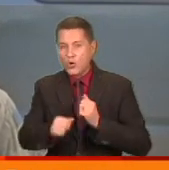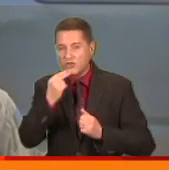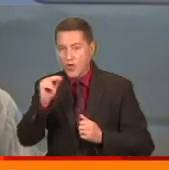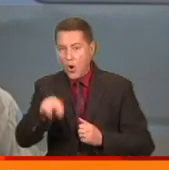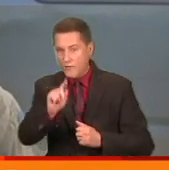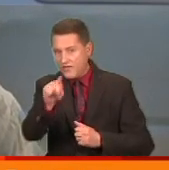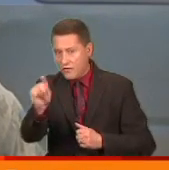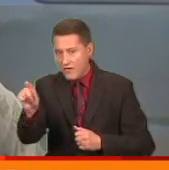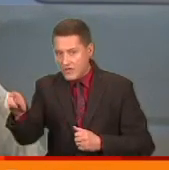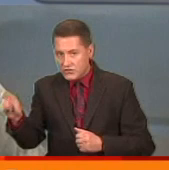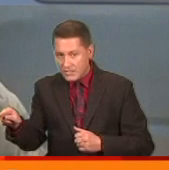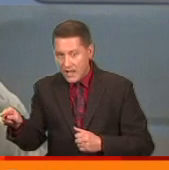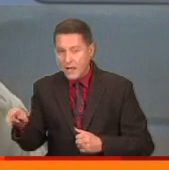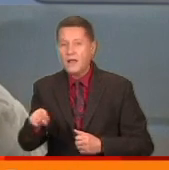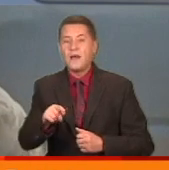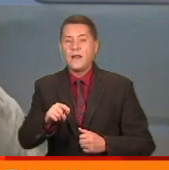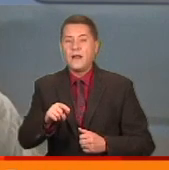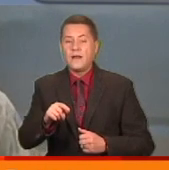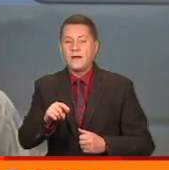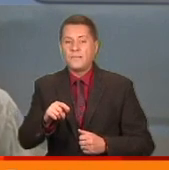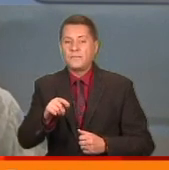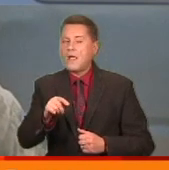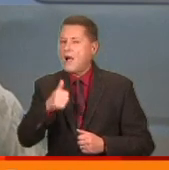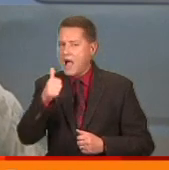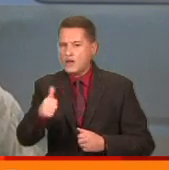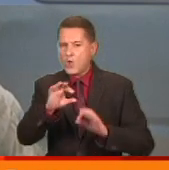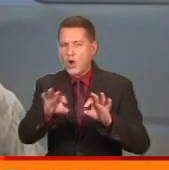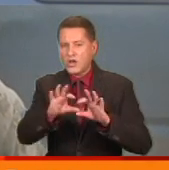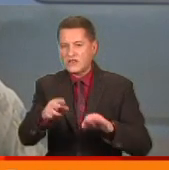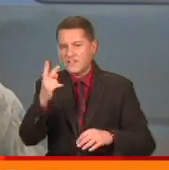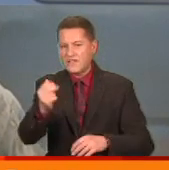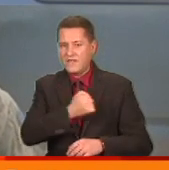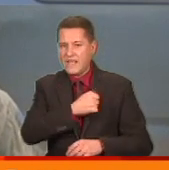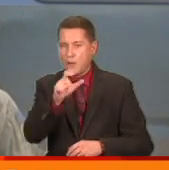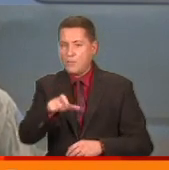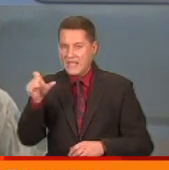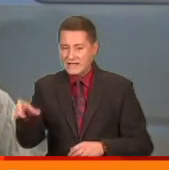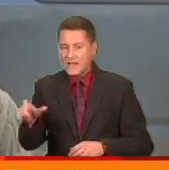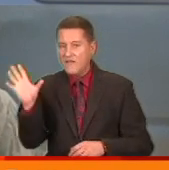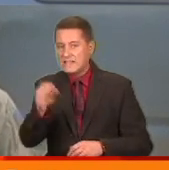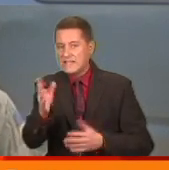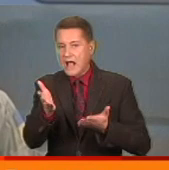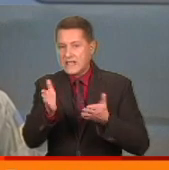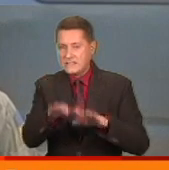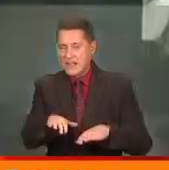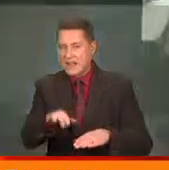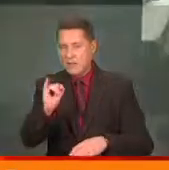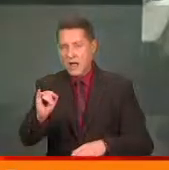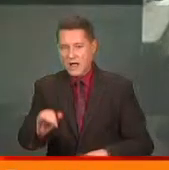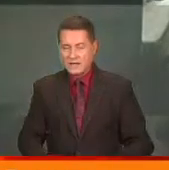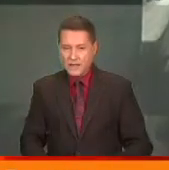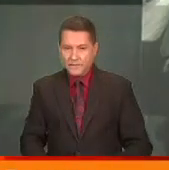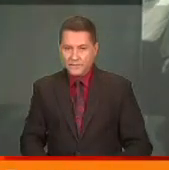Він тільки хорошо, гарно охарактеризував 2 бійців, а всіх остальних погано.